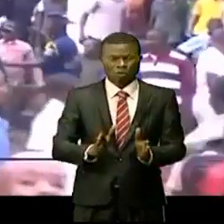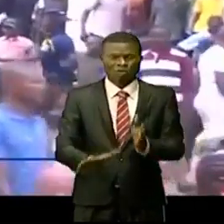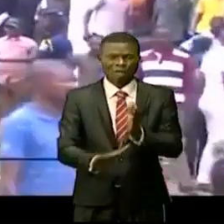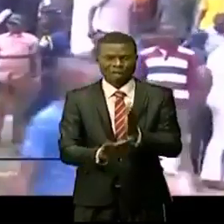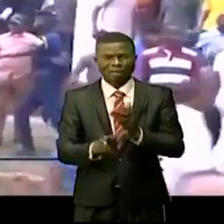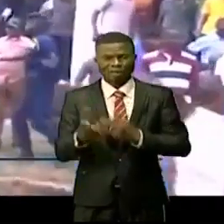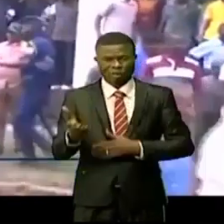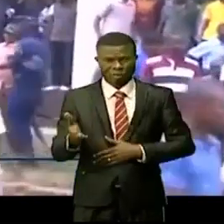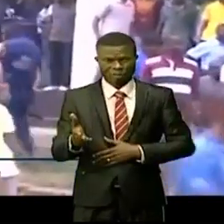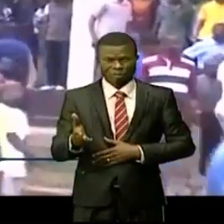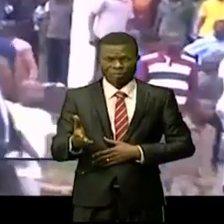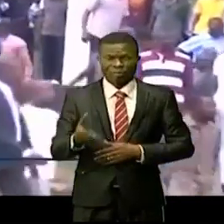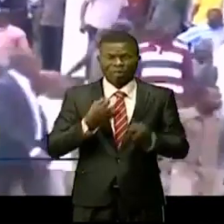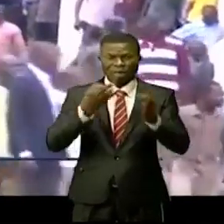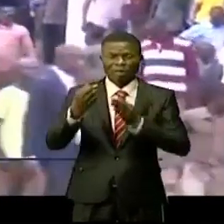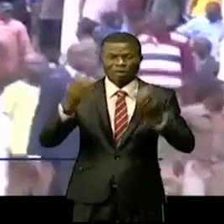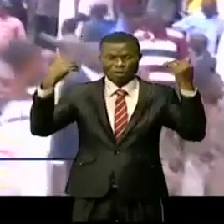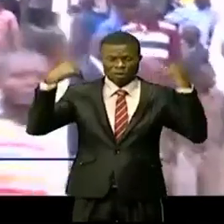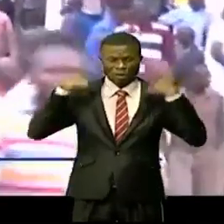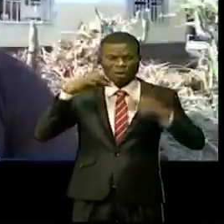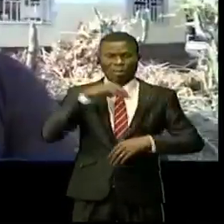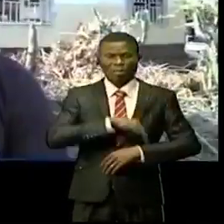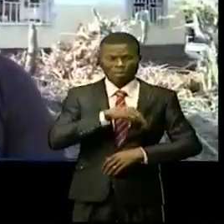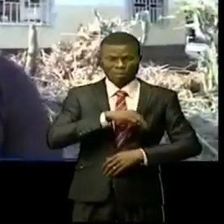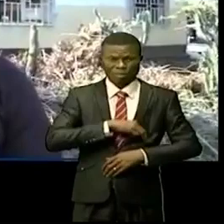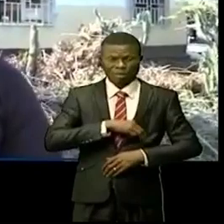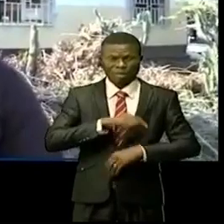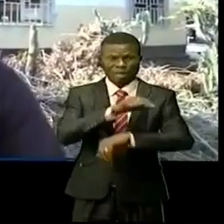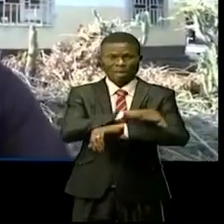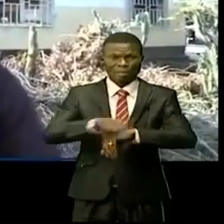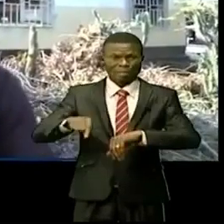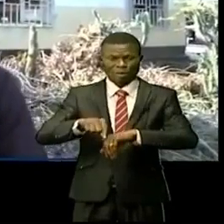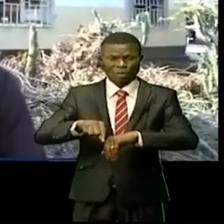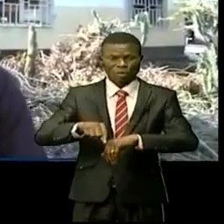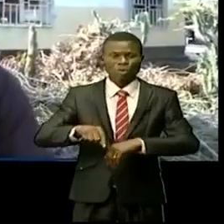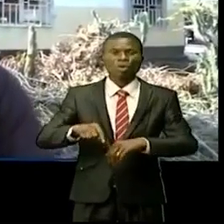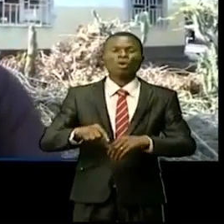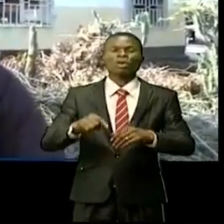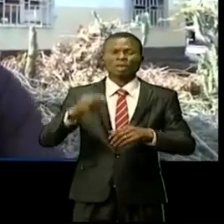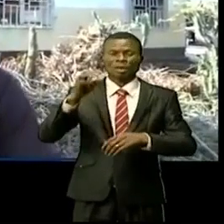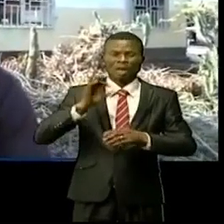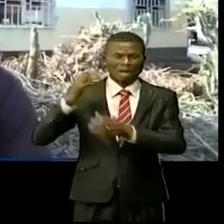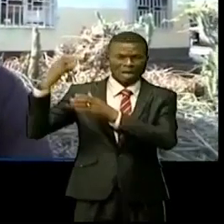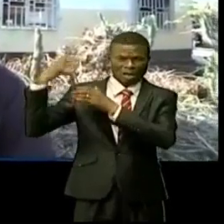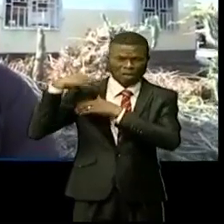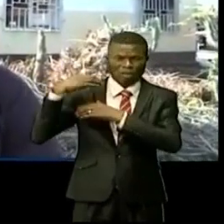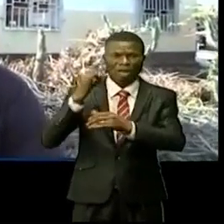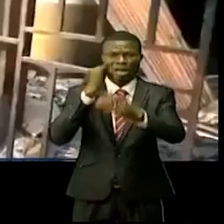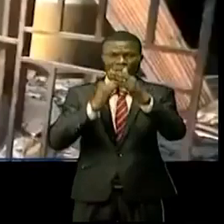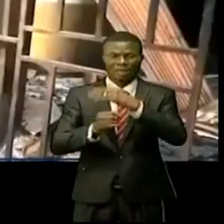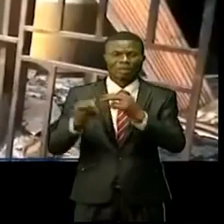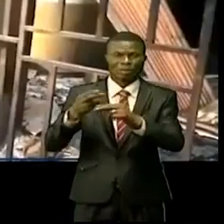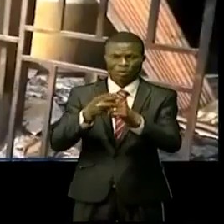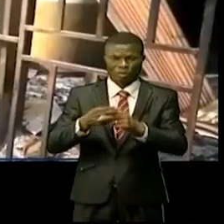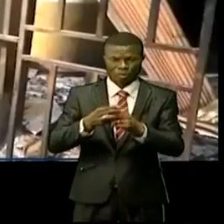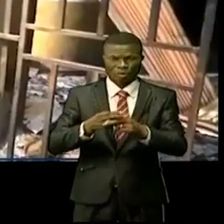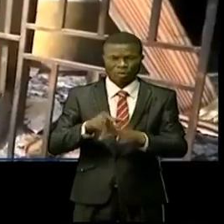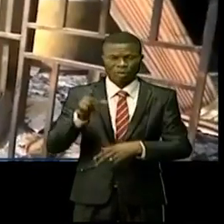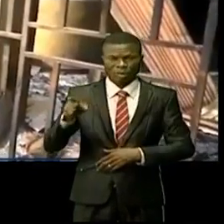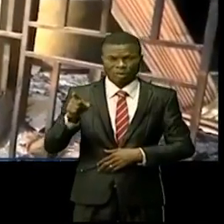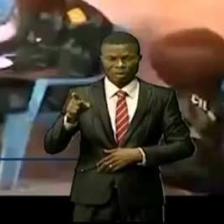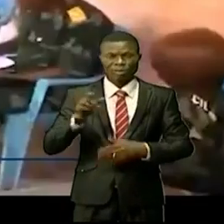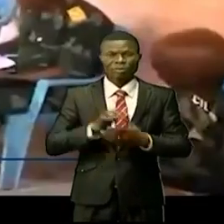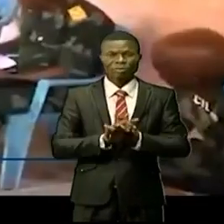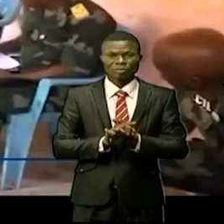Idrissa, explique le chef de mission et directeur de cabinet du commissaire en charge de l'intérieur et sécurité, Lawamu